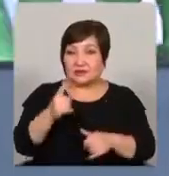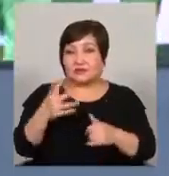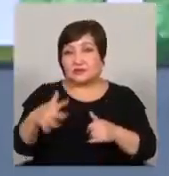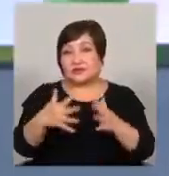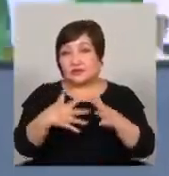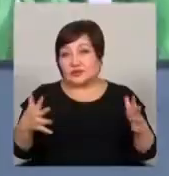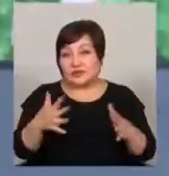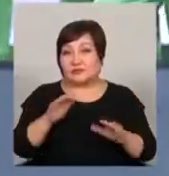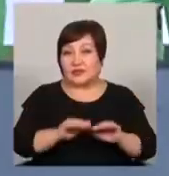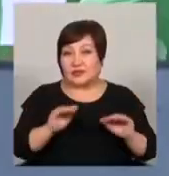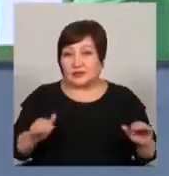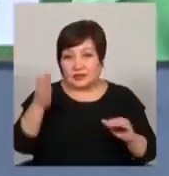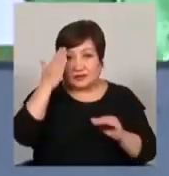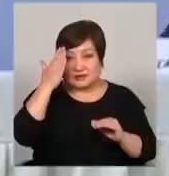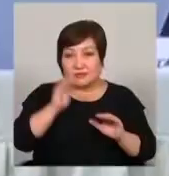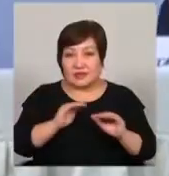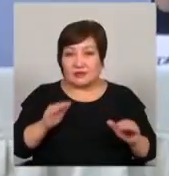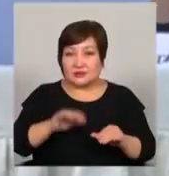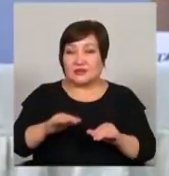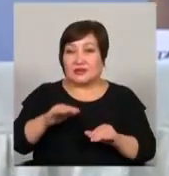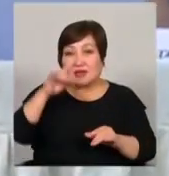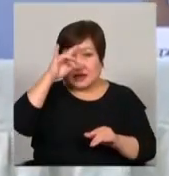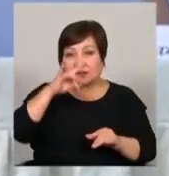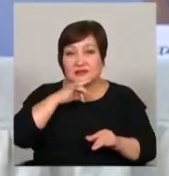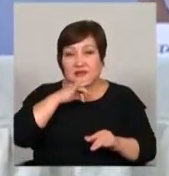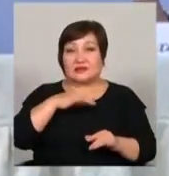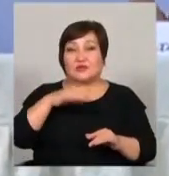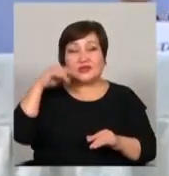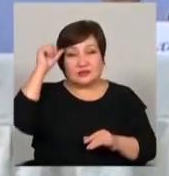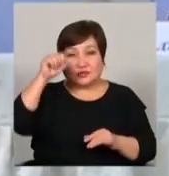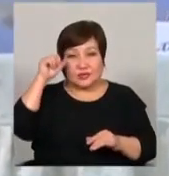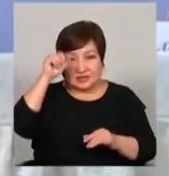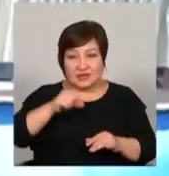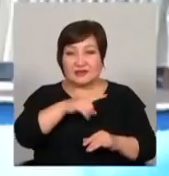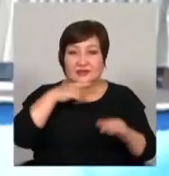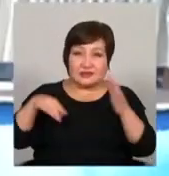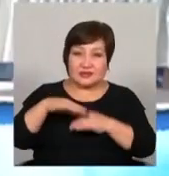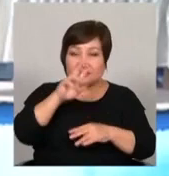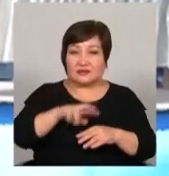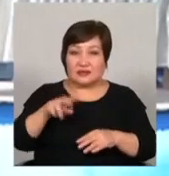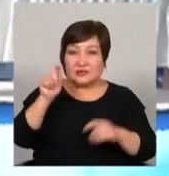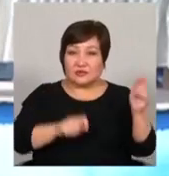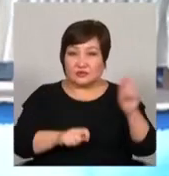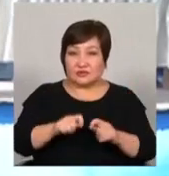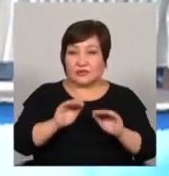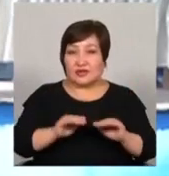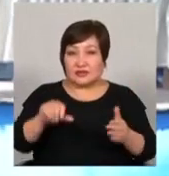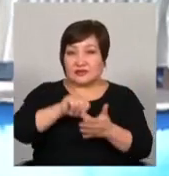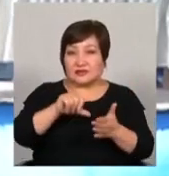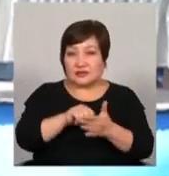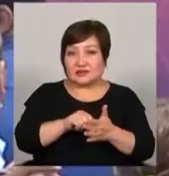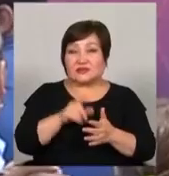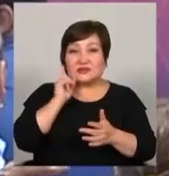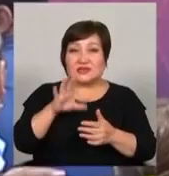сынауда. Додаға Қырғызстан, Өзбекстан, Ресей, Тәжікстан елдерінен келген жас өнерпаздар қатысты. Жар шегімпаздары Славян базарына